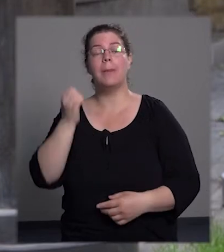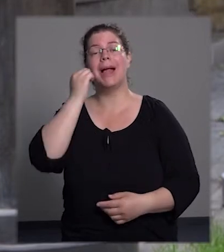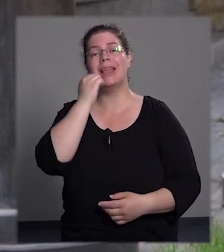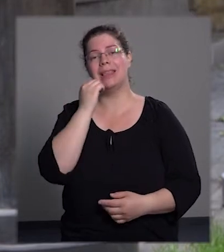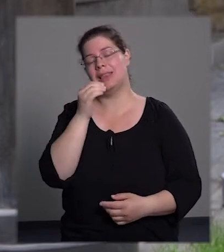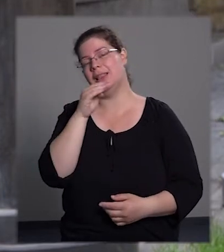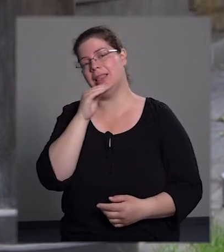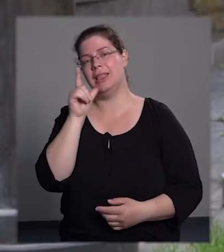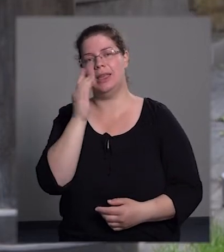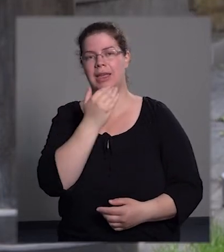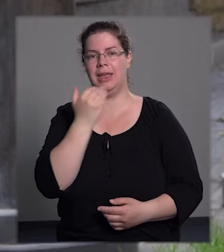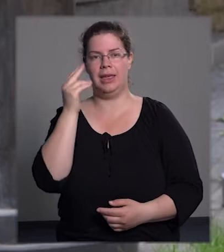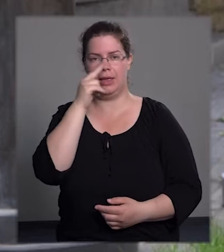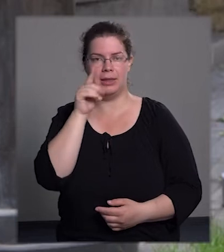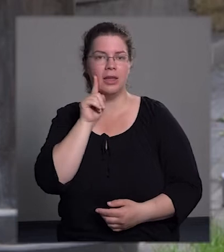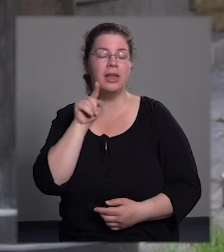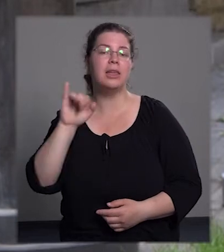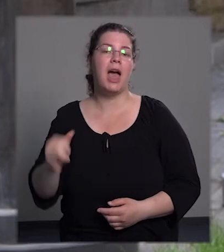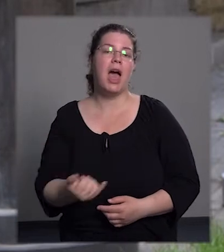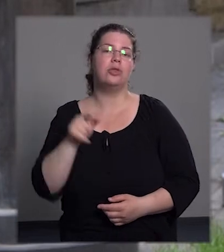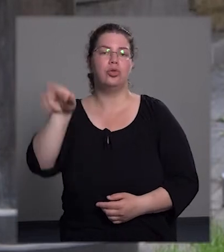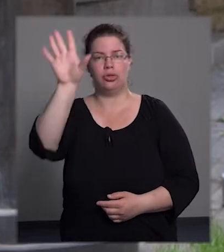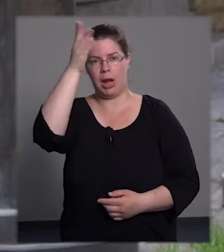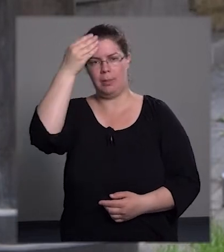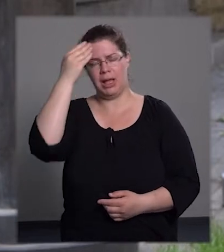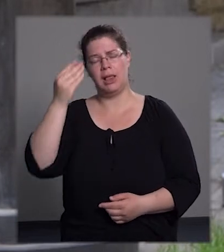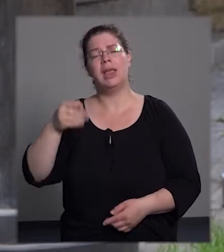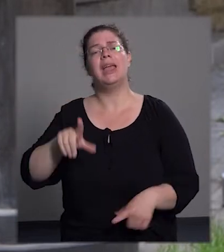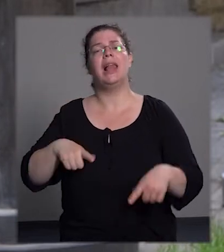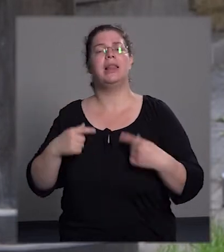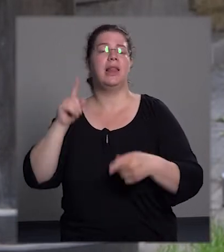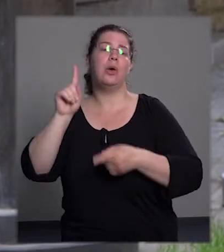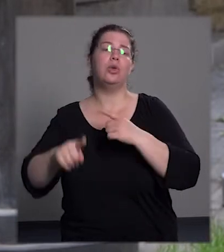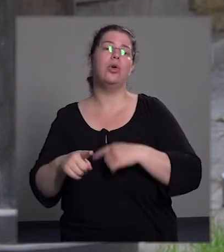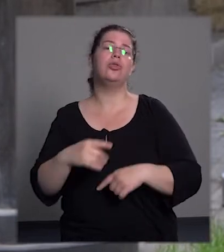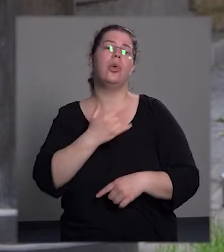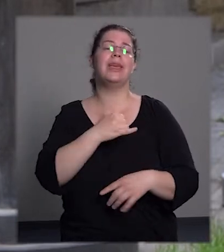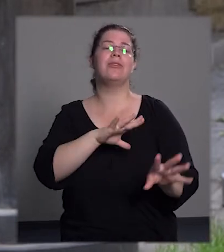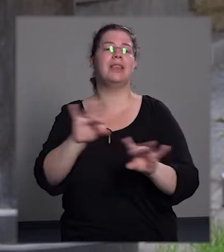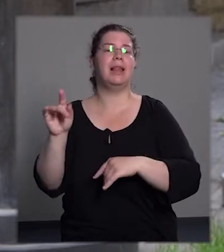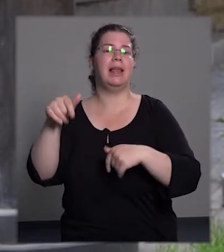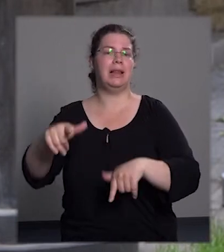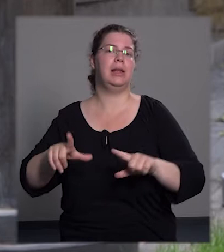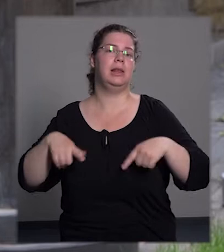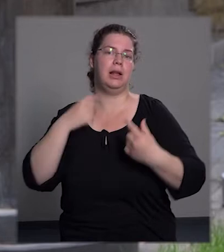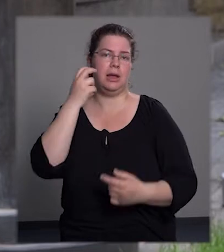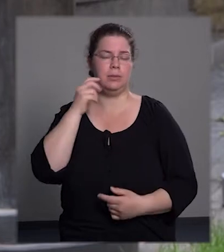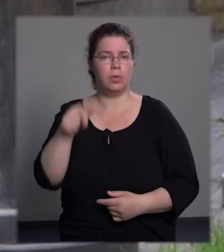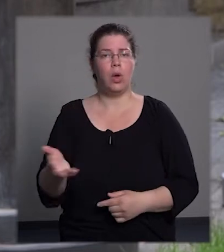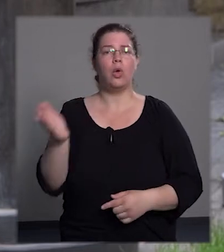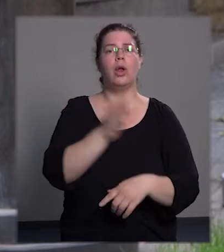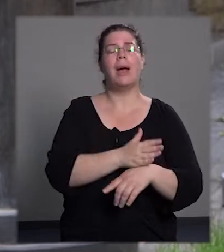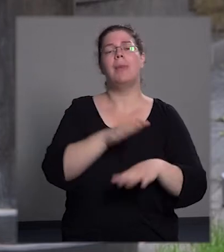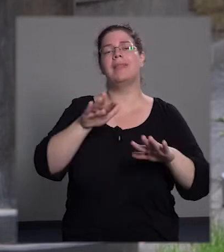emlékeztünk, életének utolsó évtizedeit itt élte Pesterzsébeten, korábban